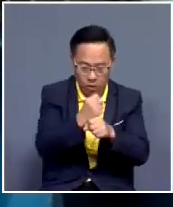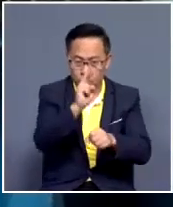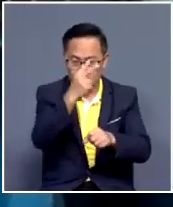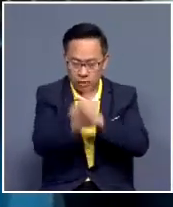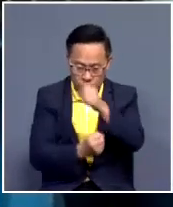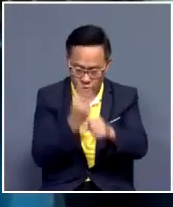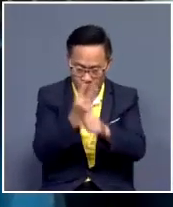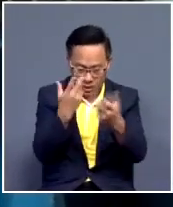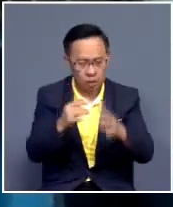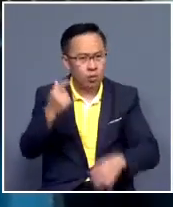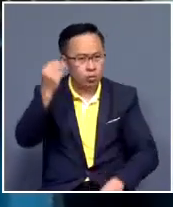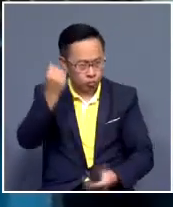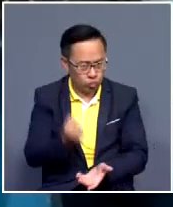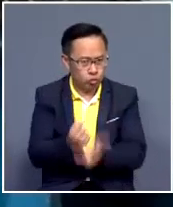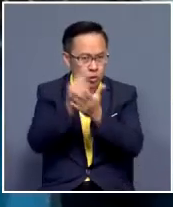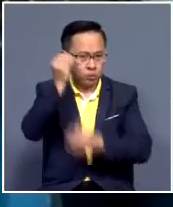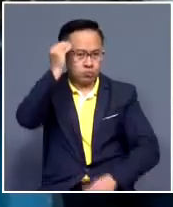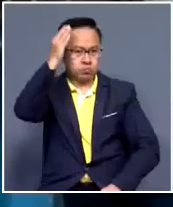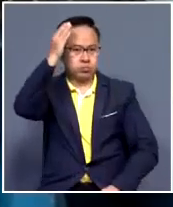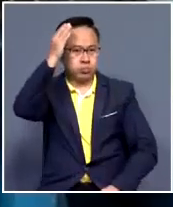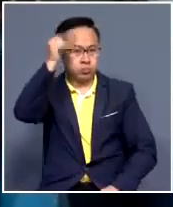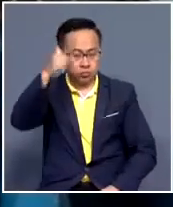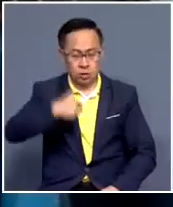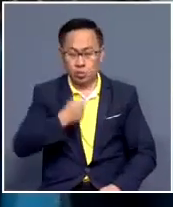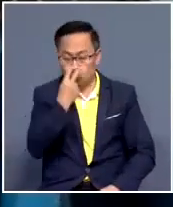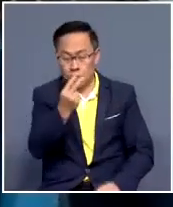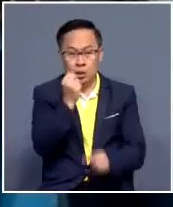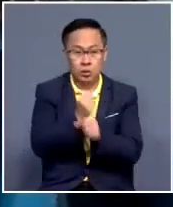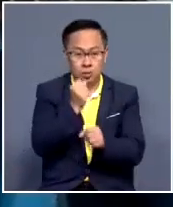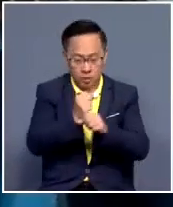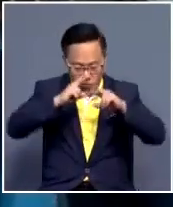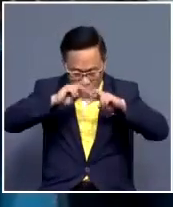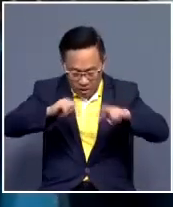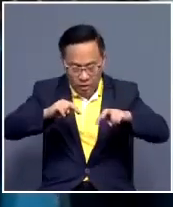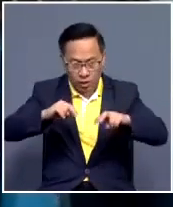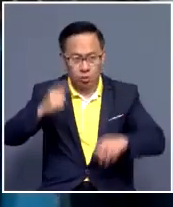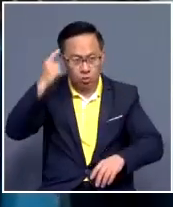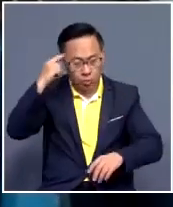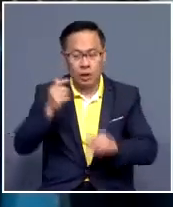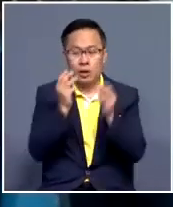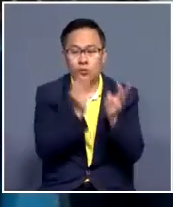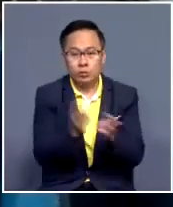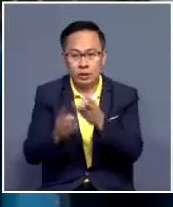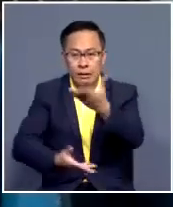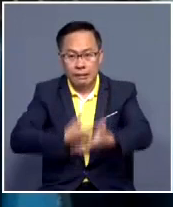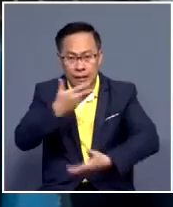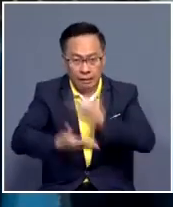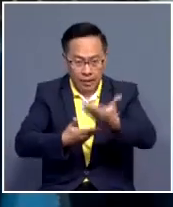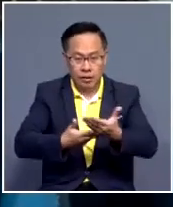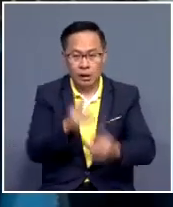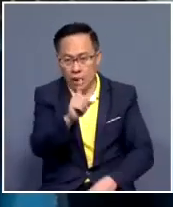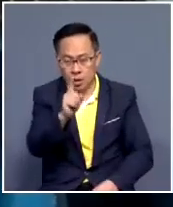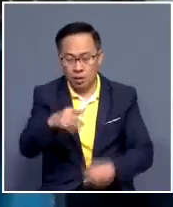สิ่งที่เรากำลังจะทำหรือสิ่งที่เรากำลังศึกษาสมมติเรากำลังศึกษาวิทยานิพนธ์หนึ่งเรื่องเนี่ยเรารู้จริงๆแล้วว่าการตลาดเนี่ยเขาต้องการสิ่งที่เราศึกษาจริงไหม